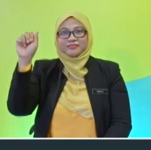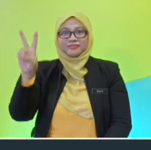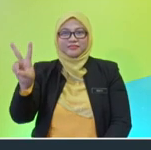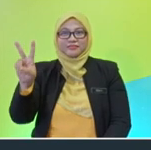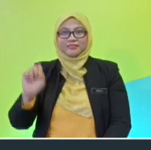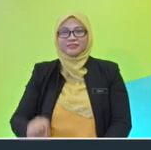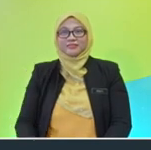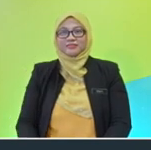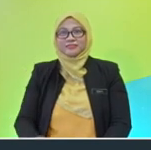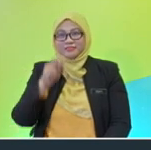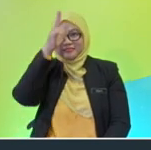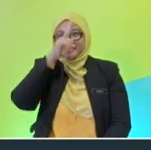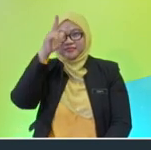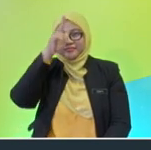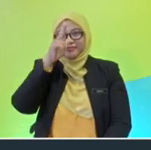sampah